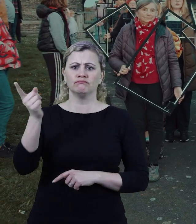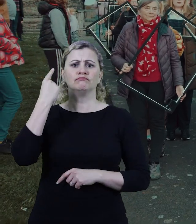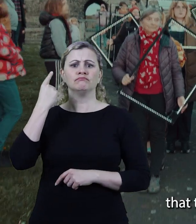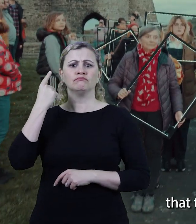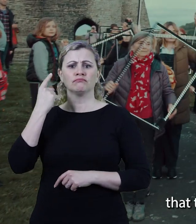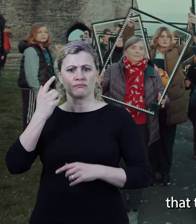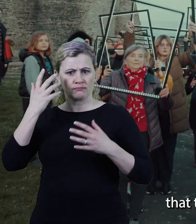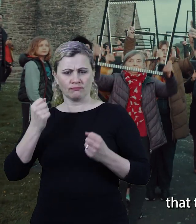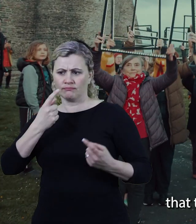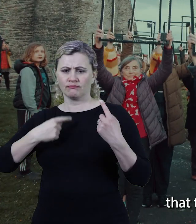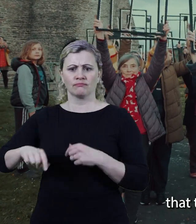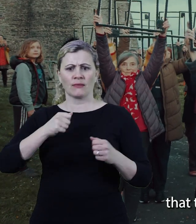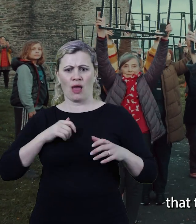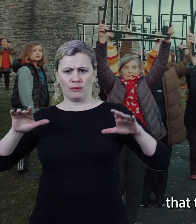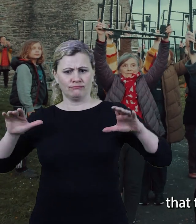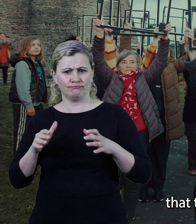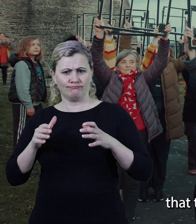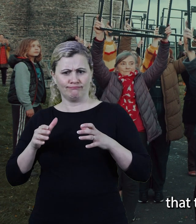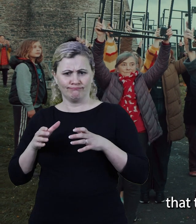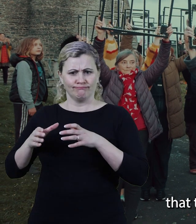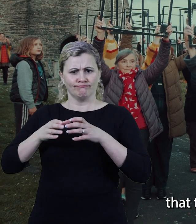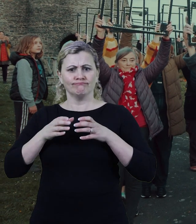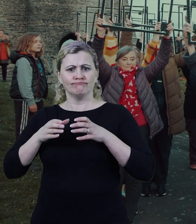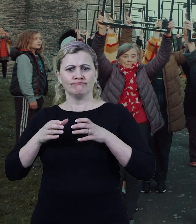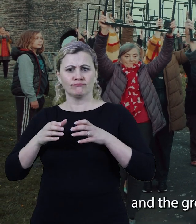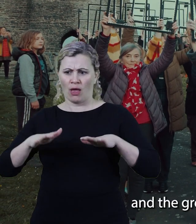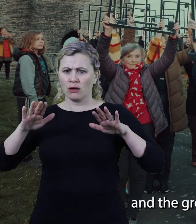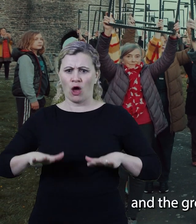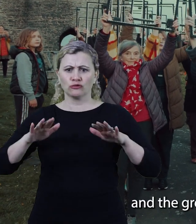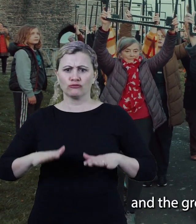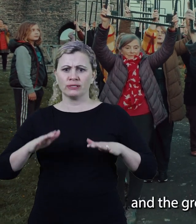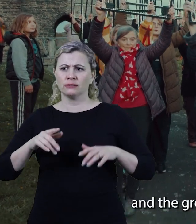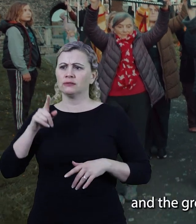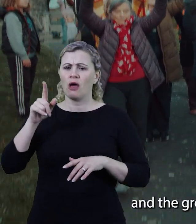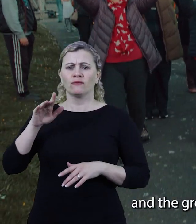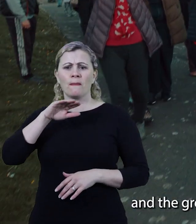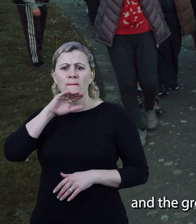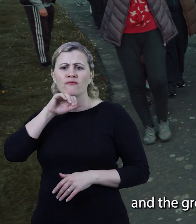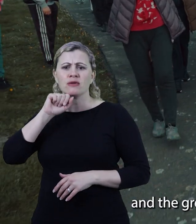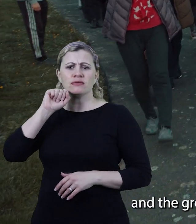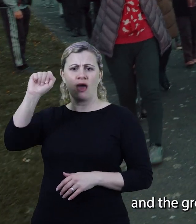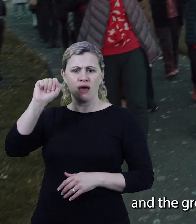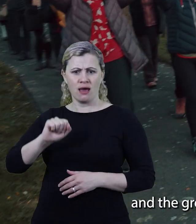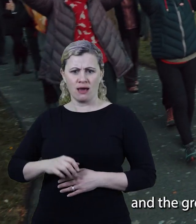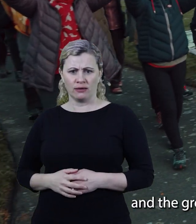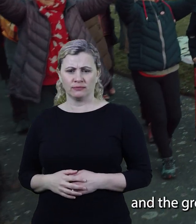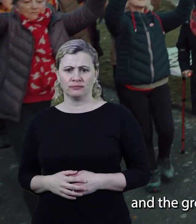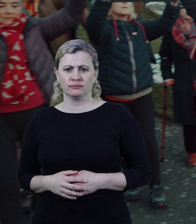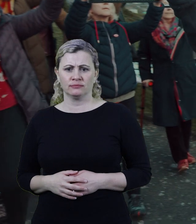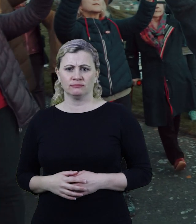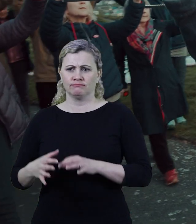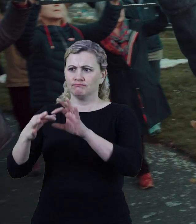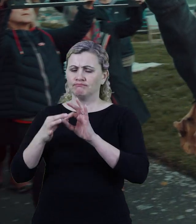recall that there is between our little principality and the great country of the United States of